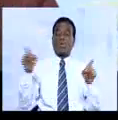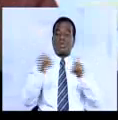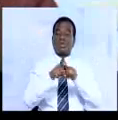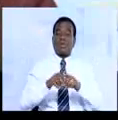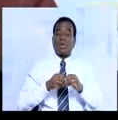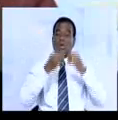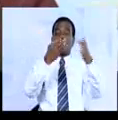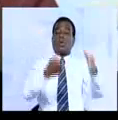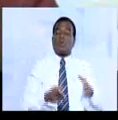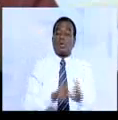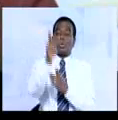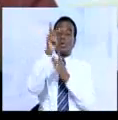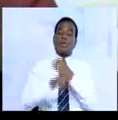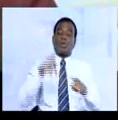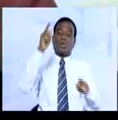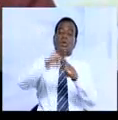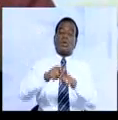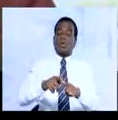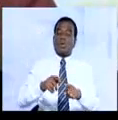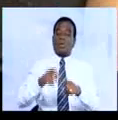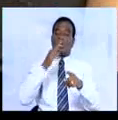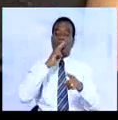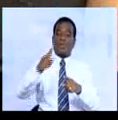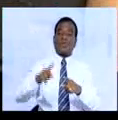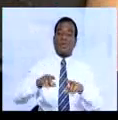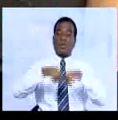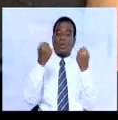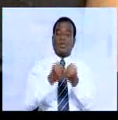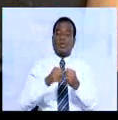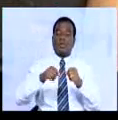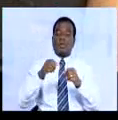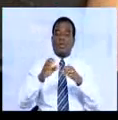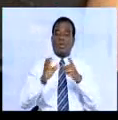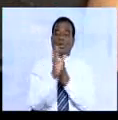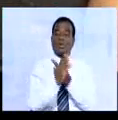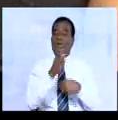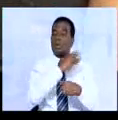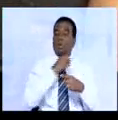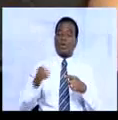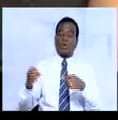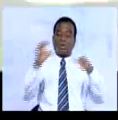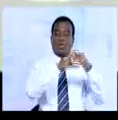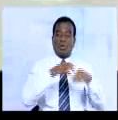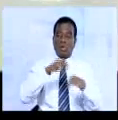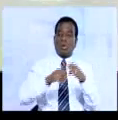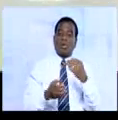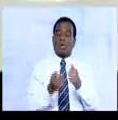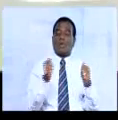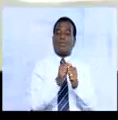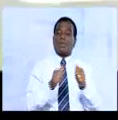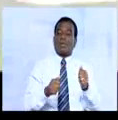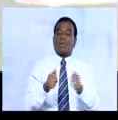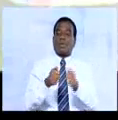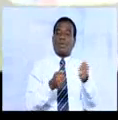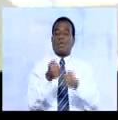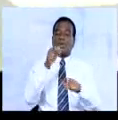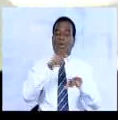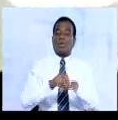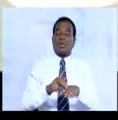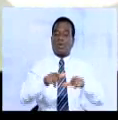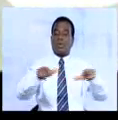une offre de programmes adaptés aux réalités socio-culturelles du milieu, une collaboration plus accrue avec les administrations